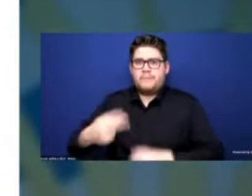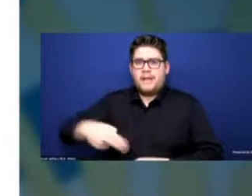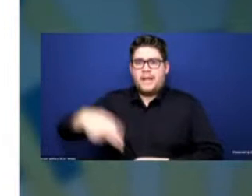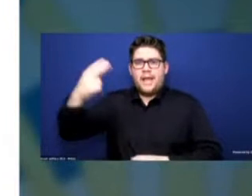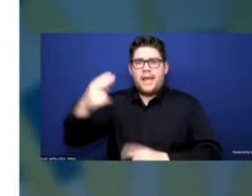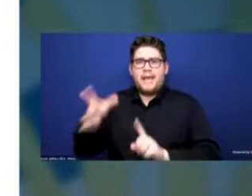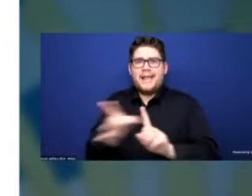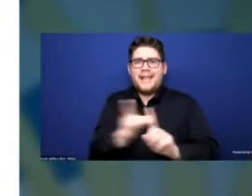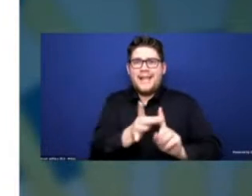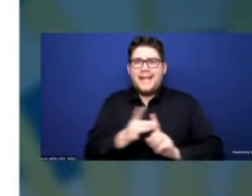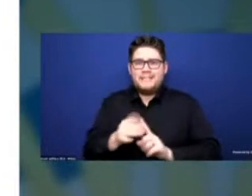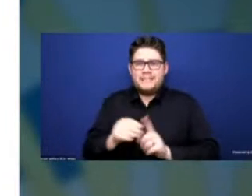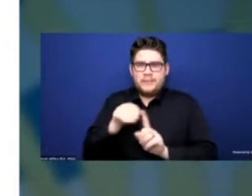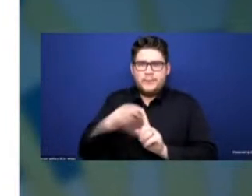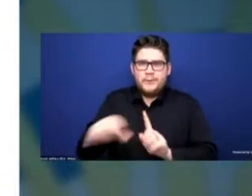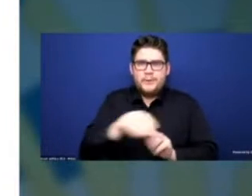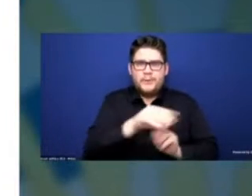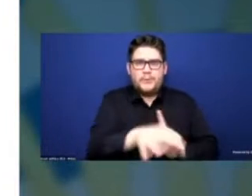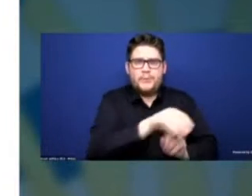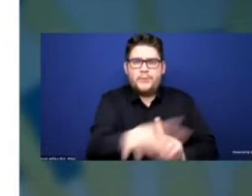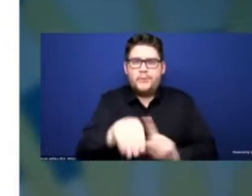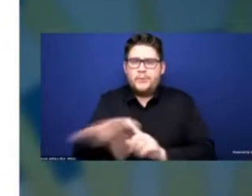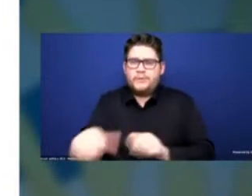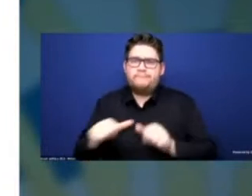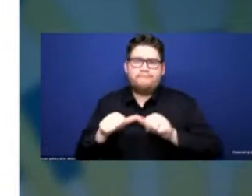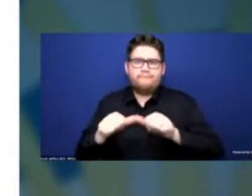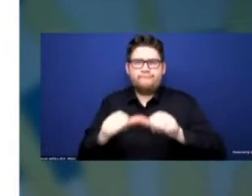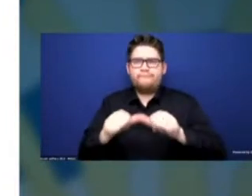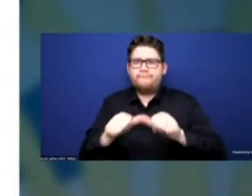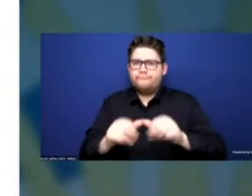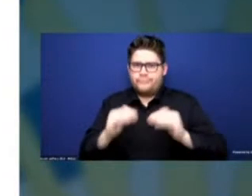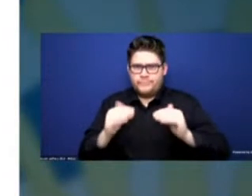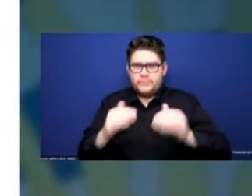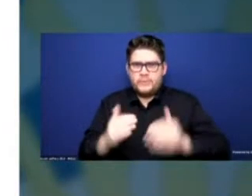这个呢是根据这个